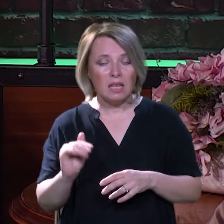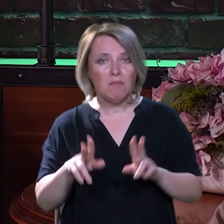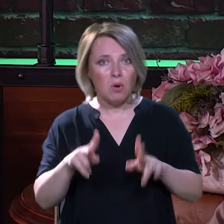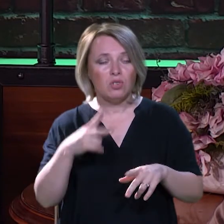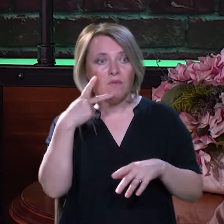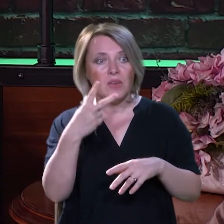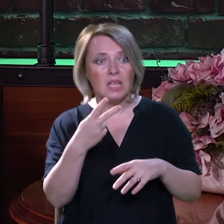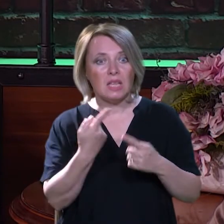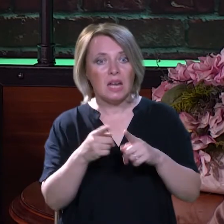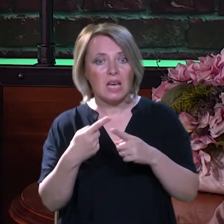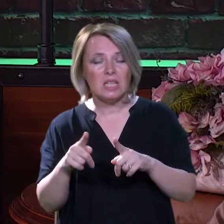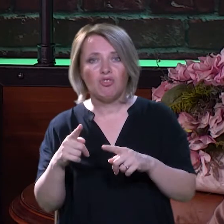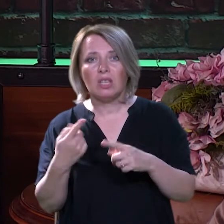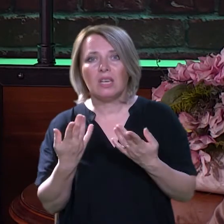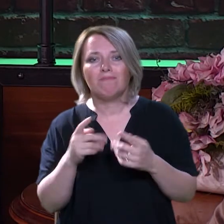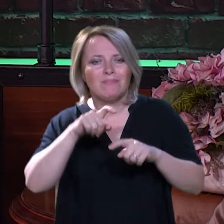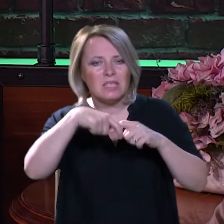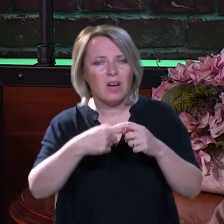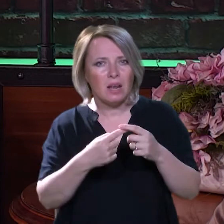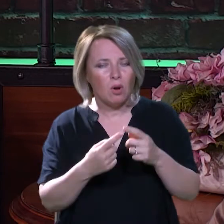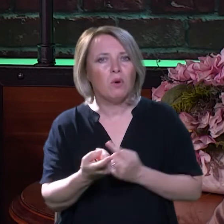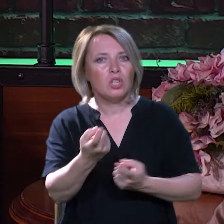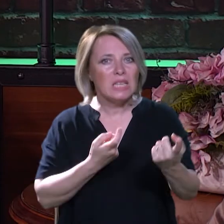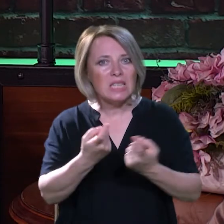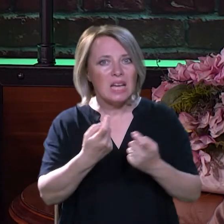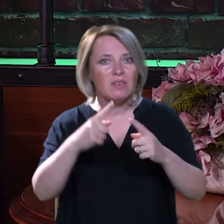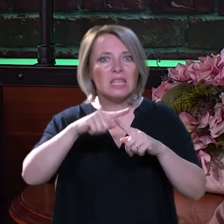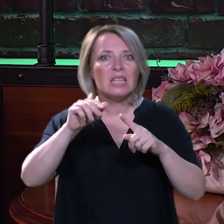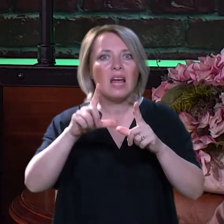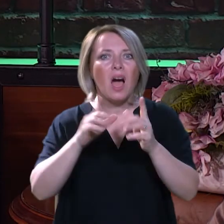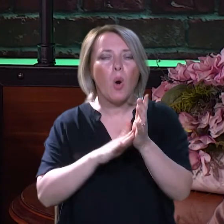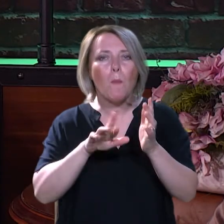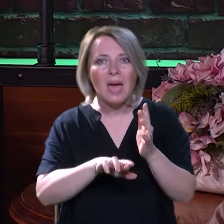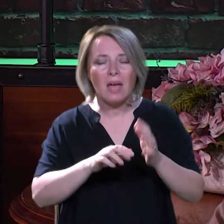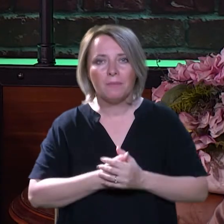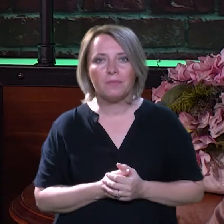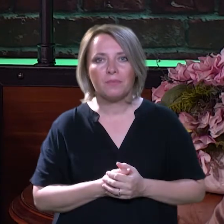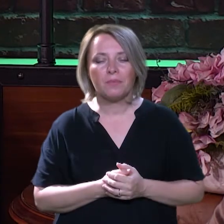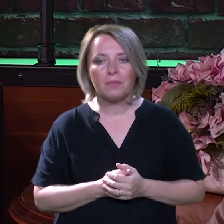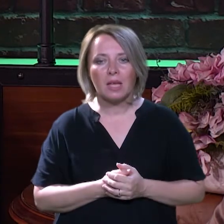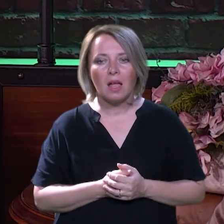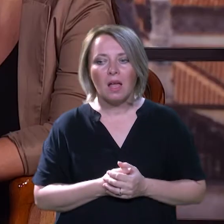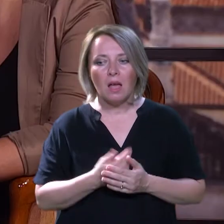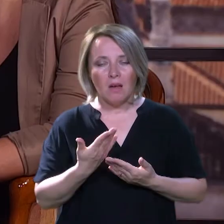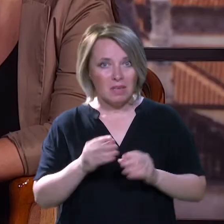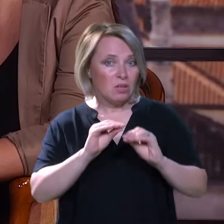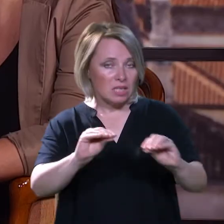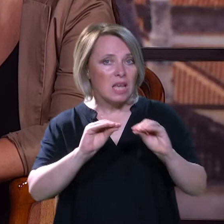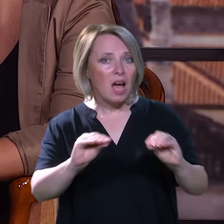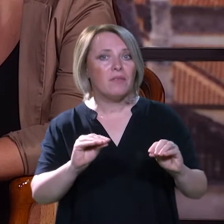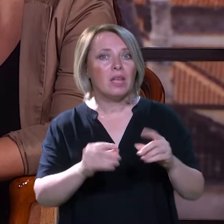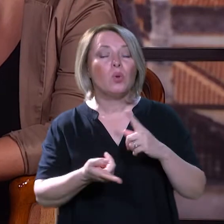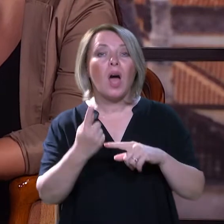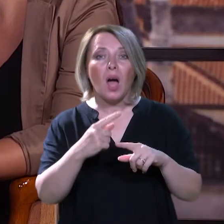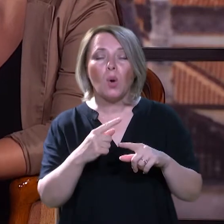dijete može izložiti različitoj traumi koja može ostaviti posljedicu jer njegov mozak još nije spreman za to primiti. Onda sugerirate možda u